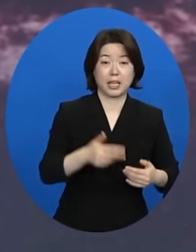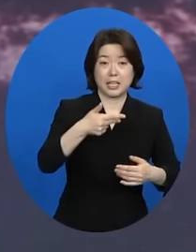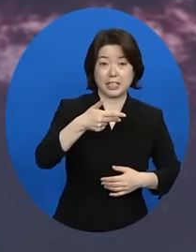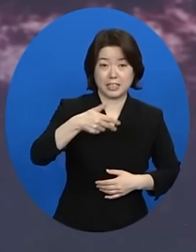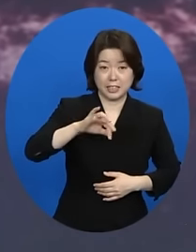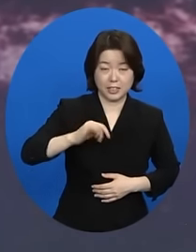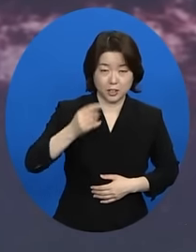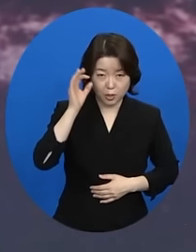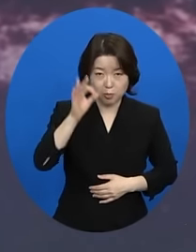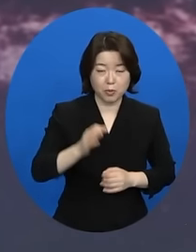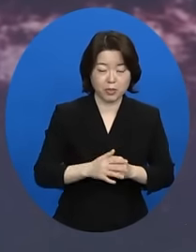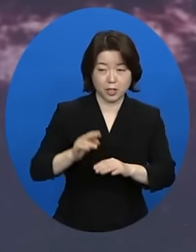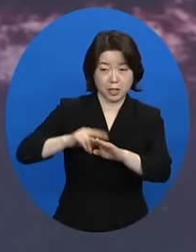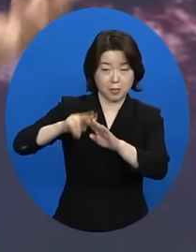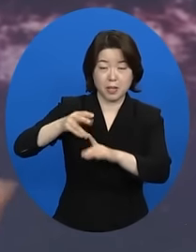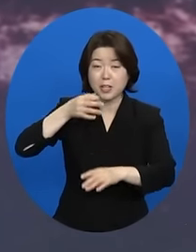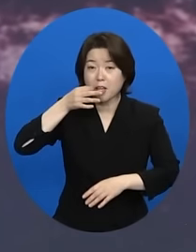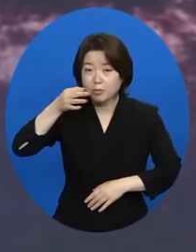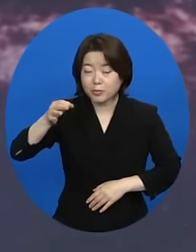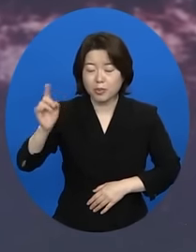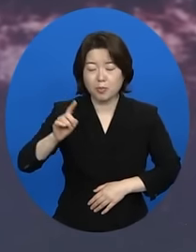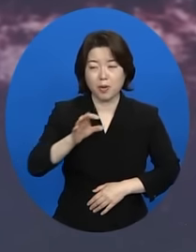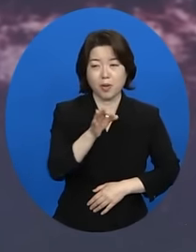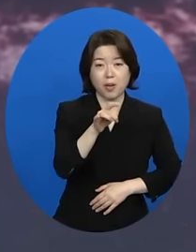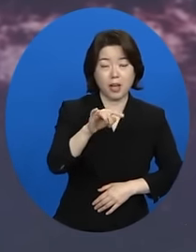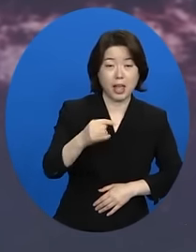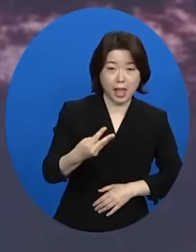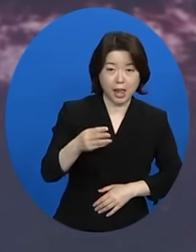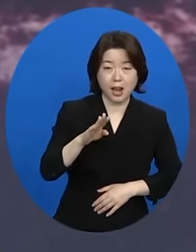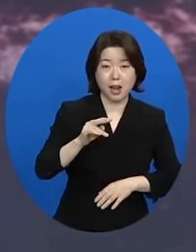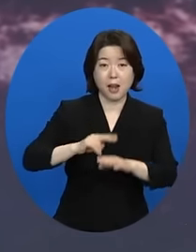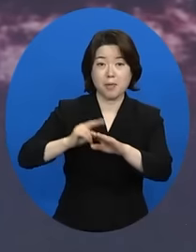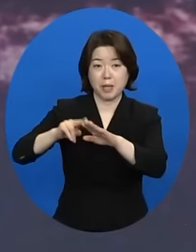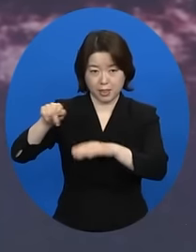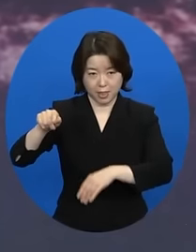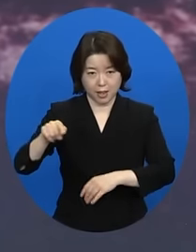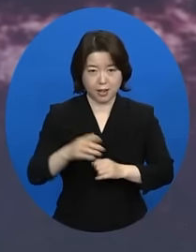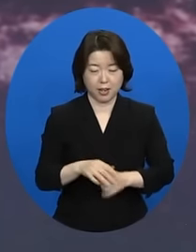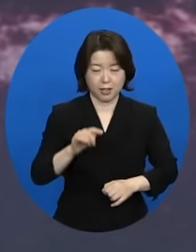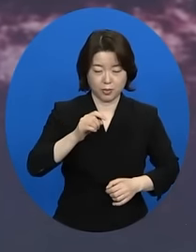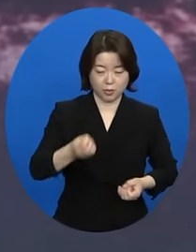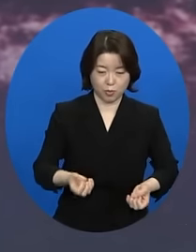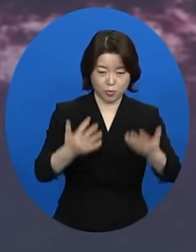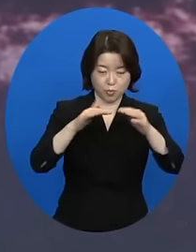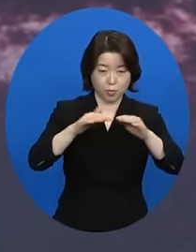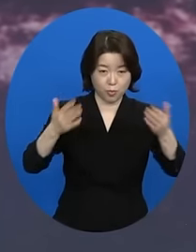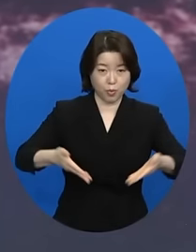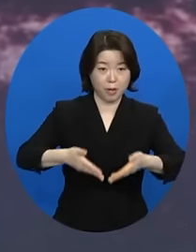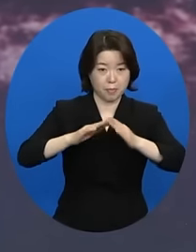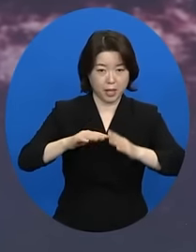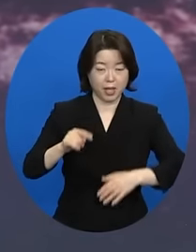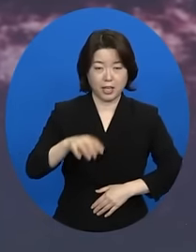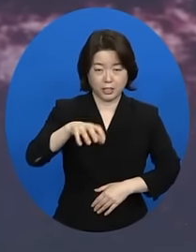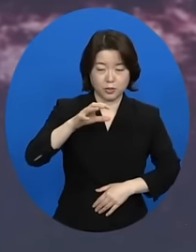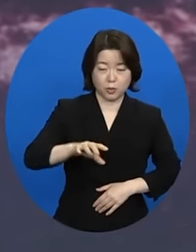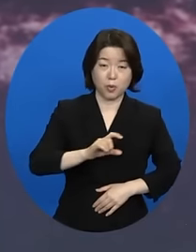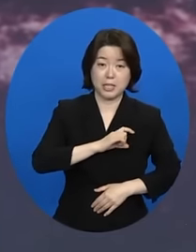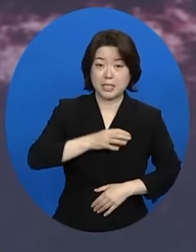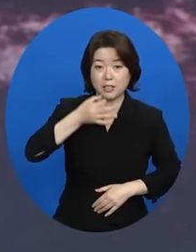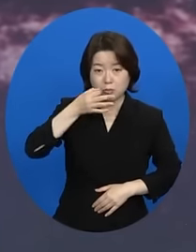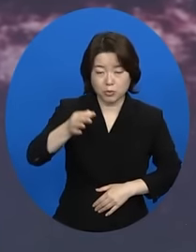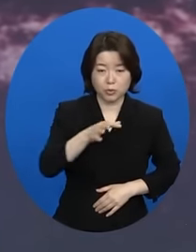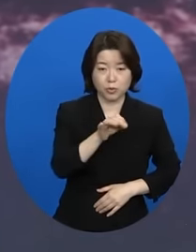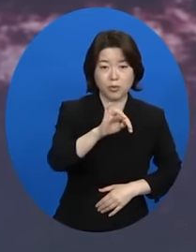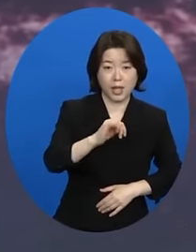베델을 또 이렇게 불러요. 엘 베델이라. 그가 거기서 제단을 쌓고 그곳을 엘 베델이라